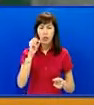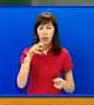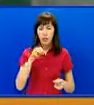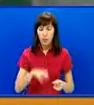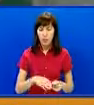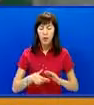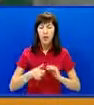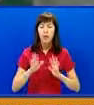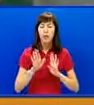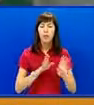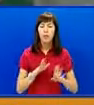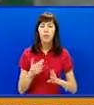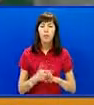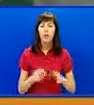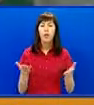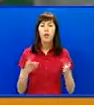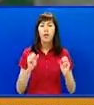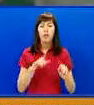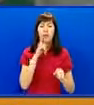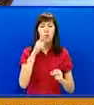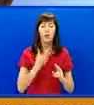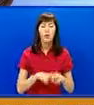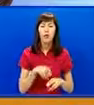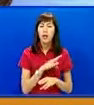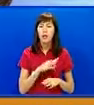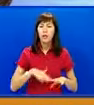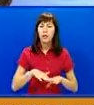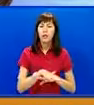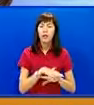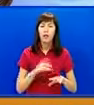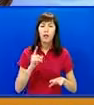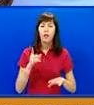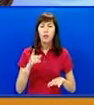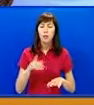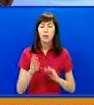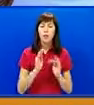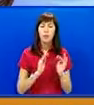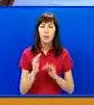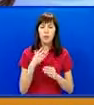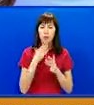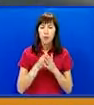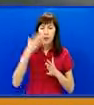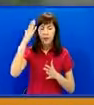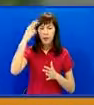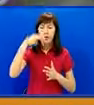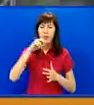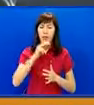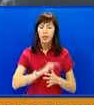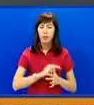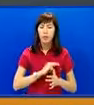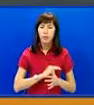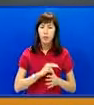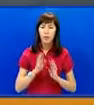надеются привлечь к выставке как можно больше молодежи. Это отличная площадка для того, чтобы продемонстрировать свой талант и, конечно,